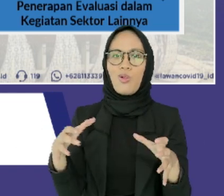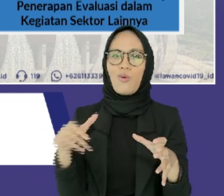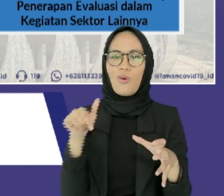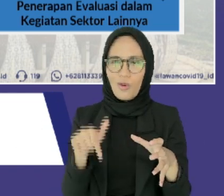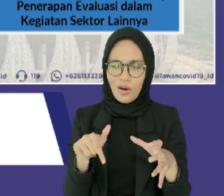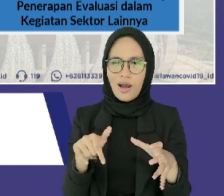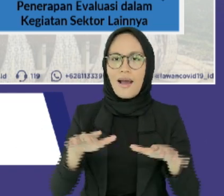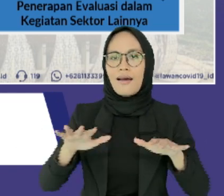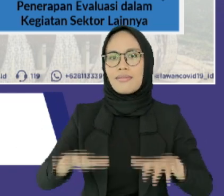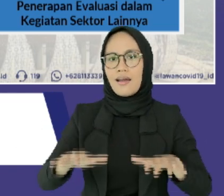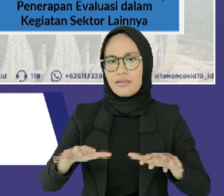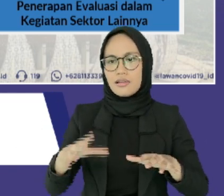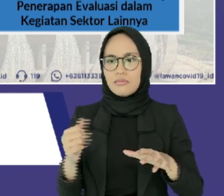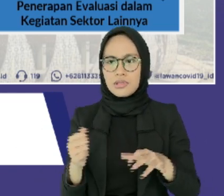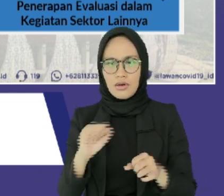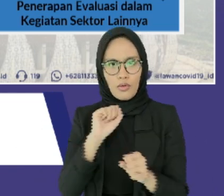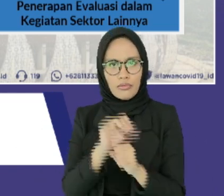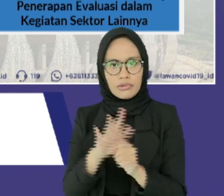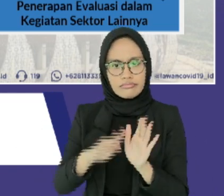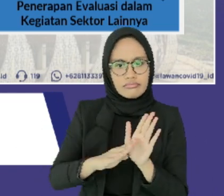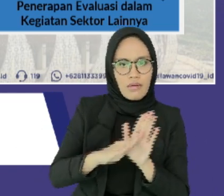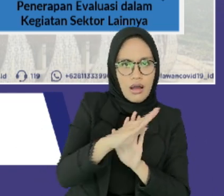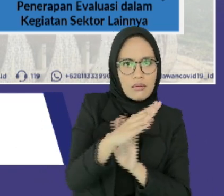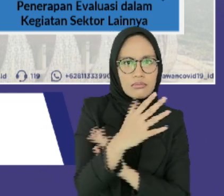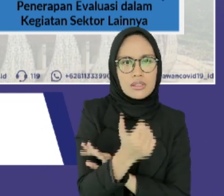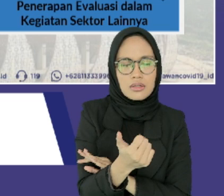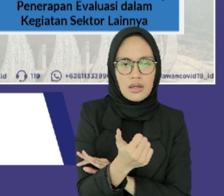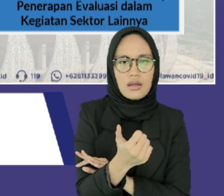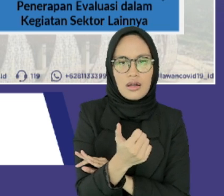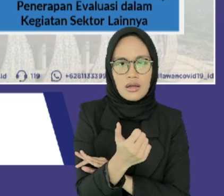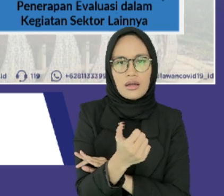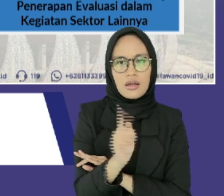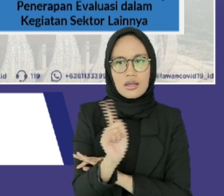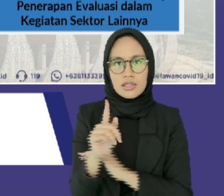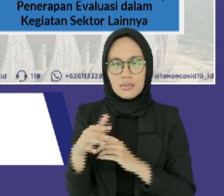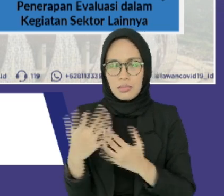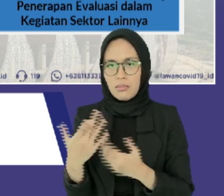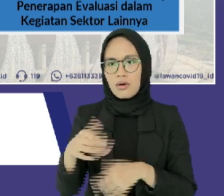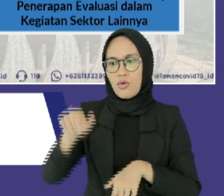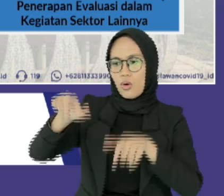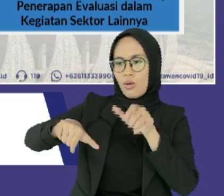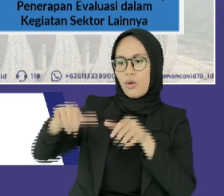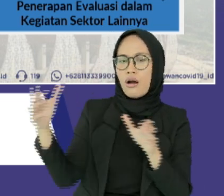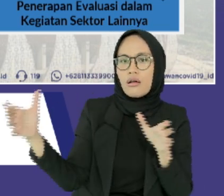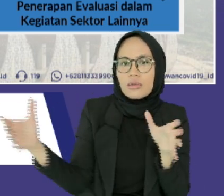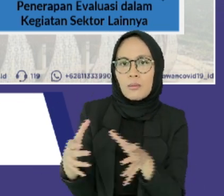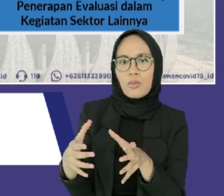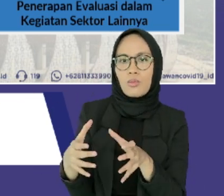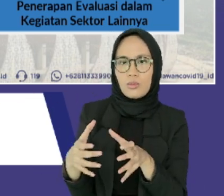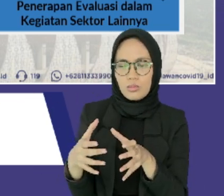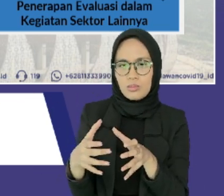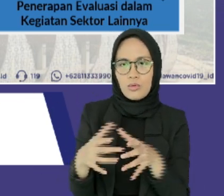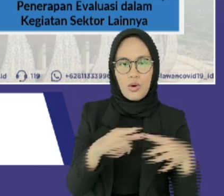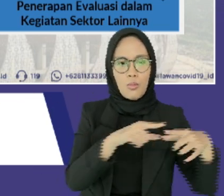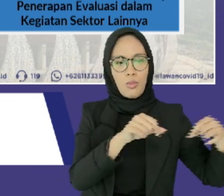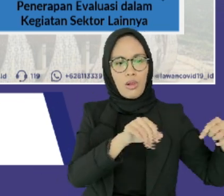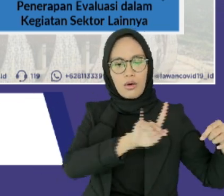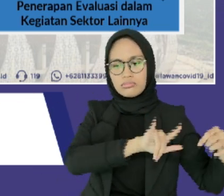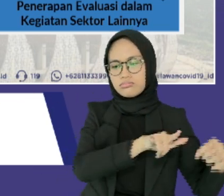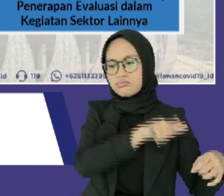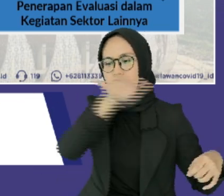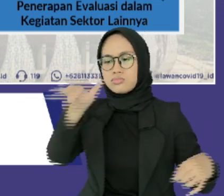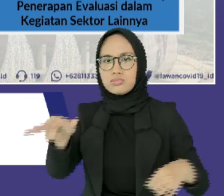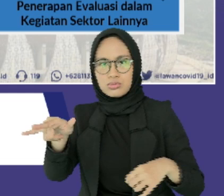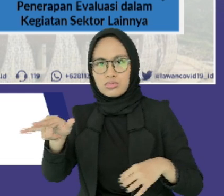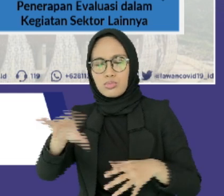lonjakan kasus diantaranya akibat peningkatan mau atas antar daerah dalam satu pulau atau antar pulau